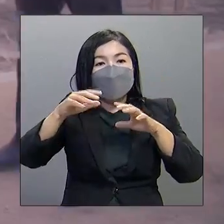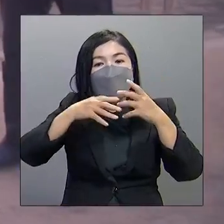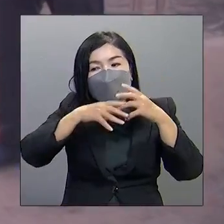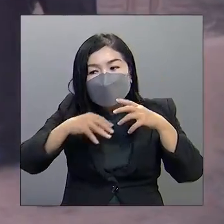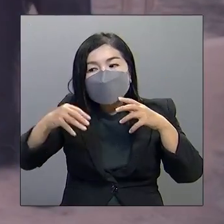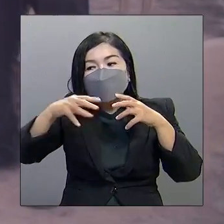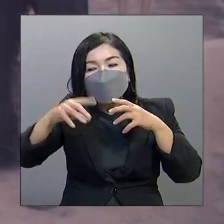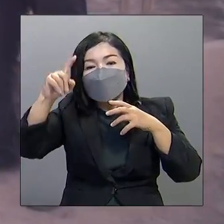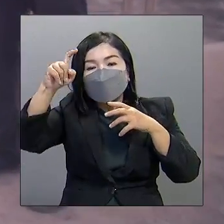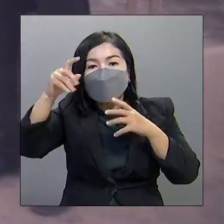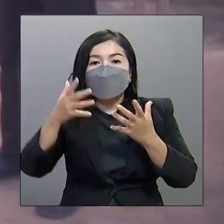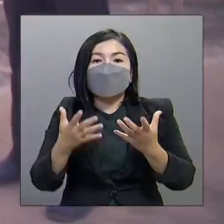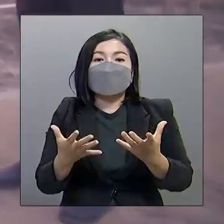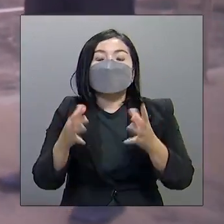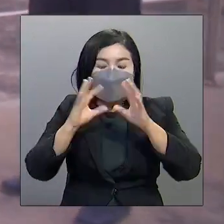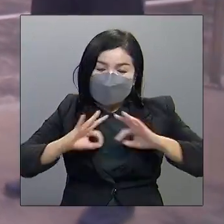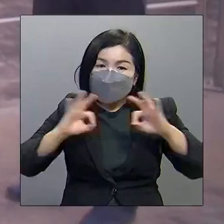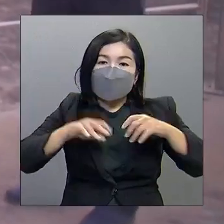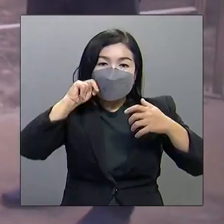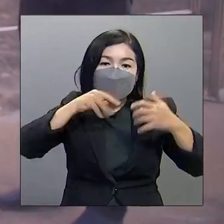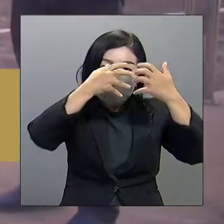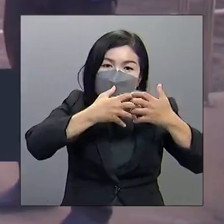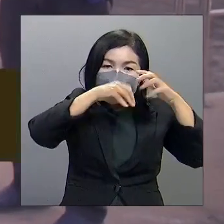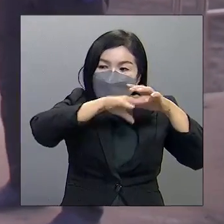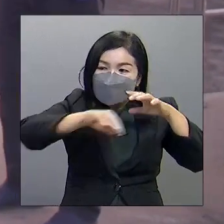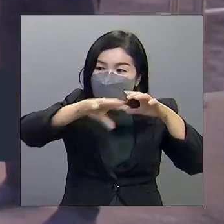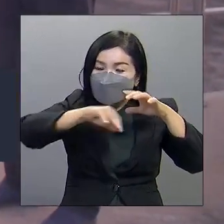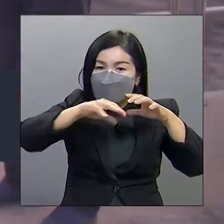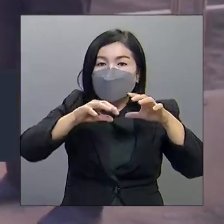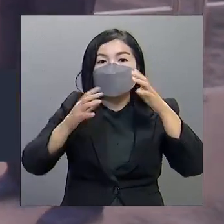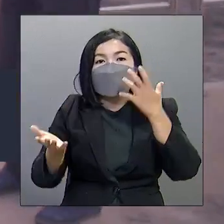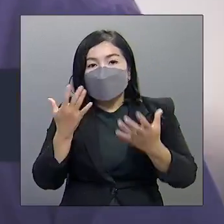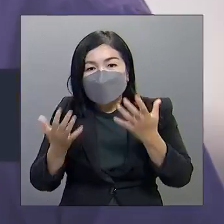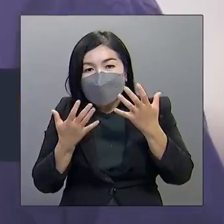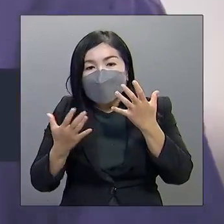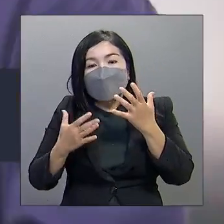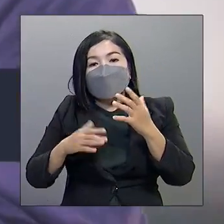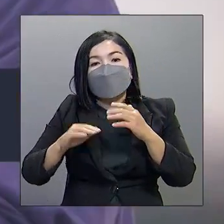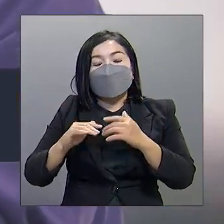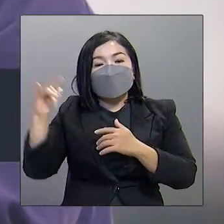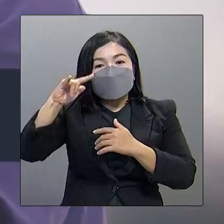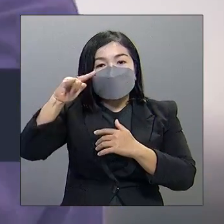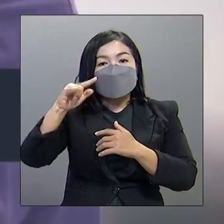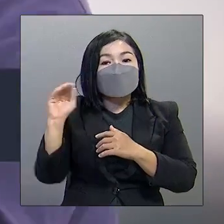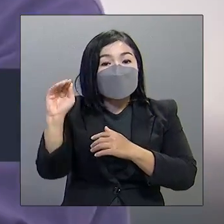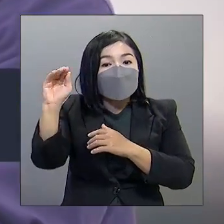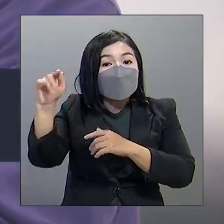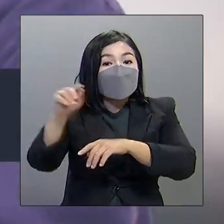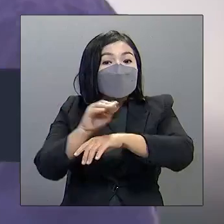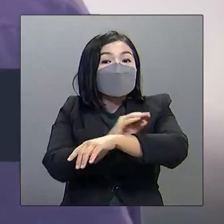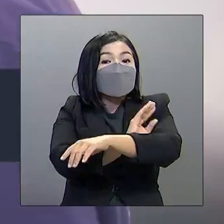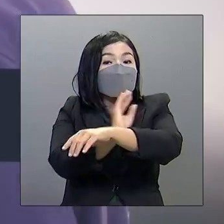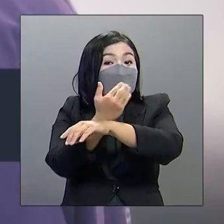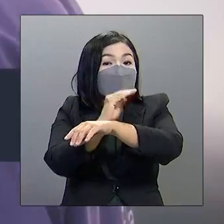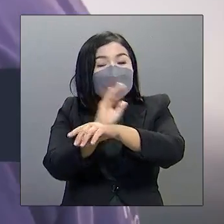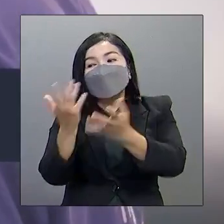มือนกันดังนั้นเนี่ยสถานีสูบน้ำเนี่ยไม่ว่าจะเป็นสถานีสูบน้ำสุวรรณภูมิที่นี่นะครับหรือว่าจะเป็นสถานีสูบน้ำชลหาวิจิตร